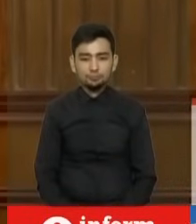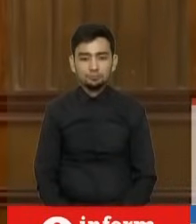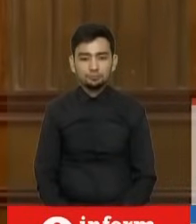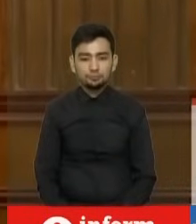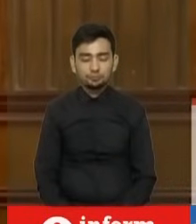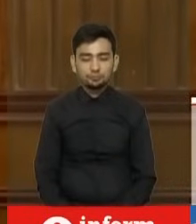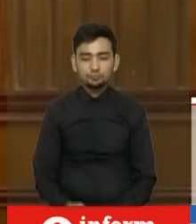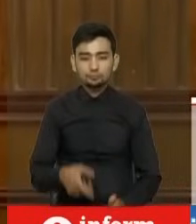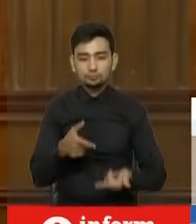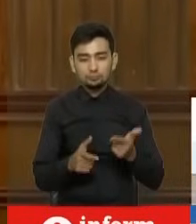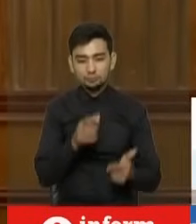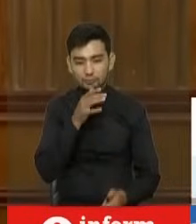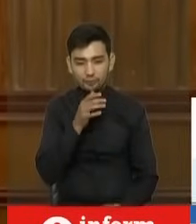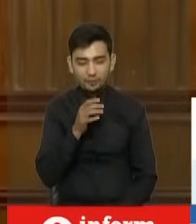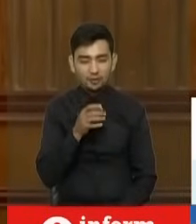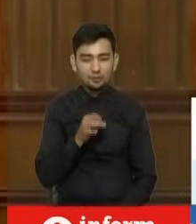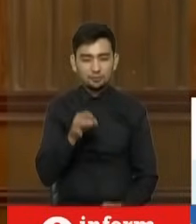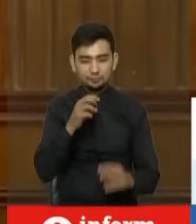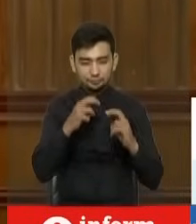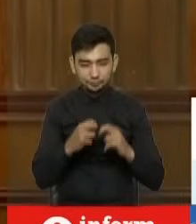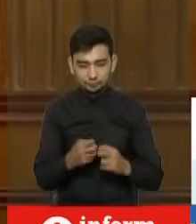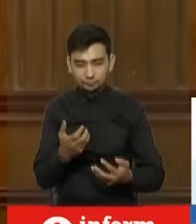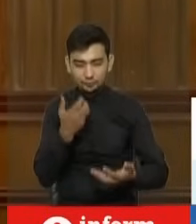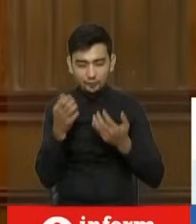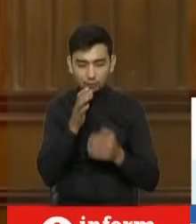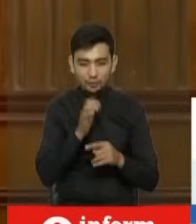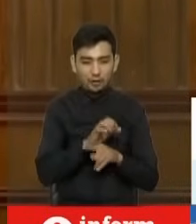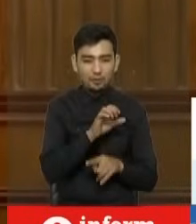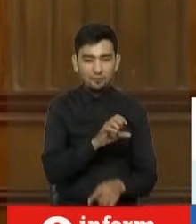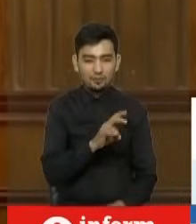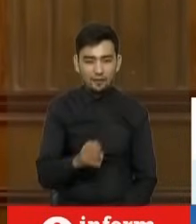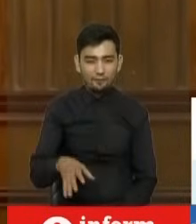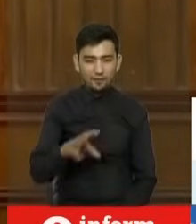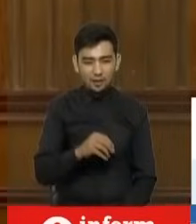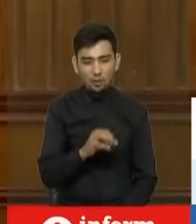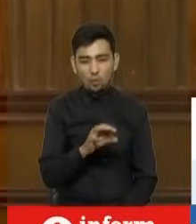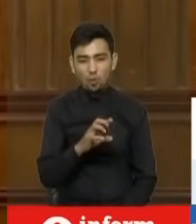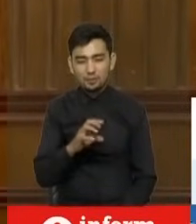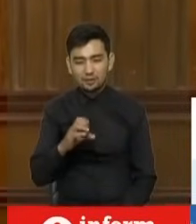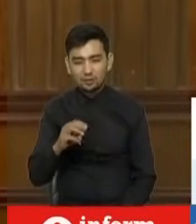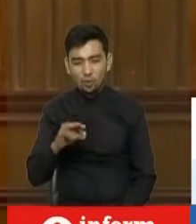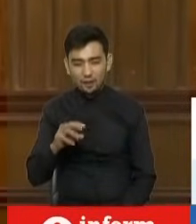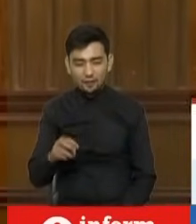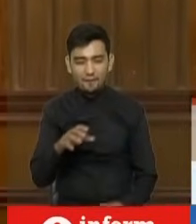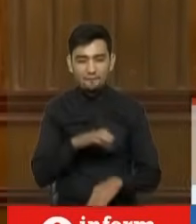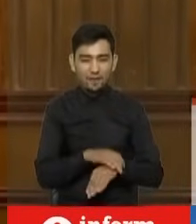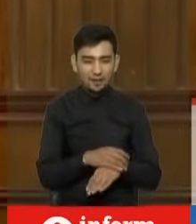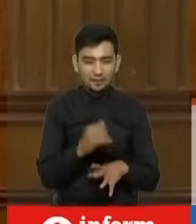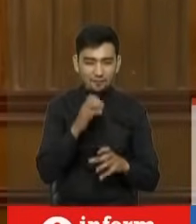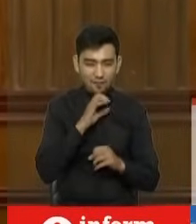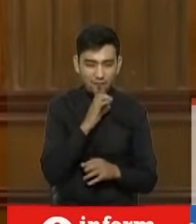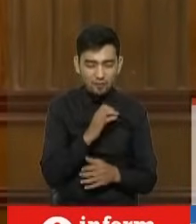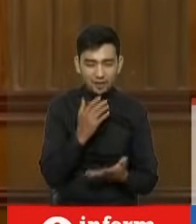В настоящее время проводятся следственные действия, направленные на установление всех обстоятельств и факта легализации денег и иного